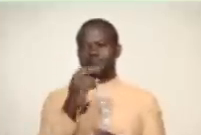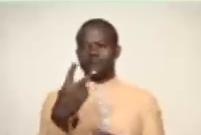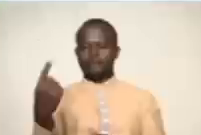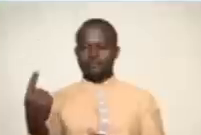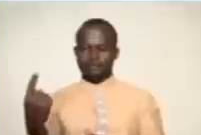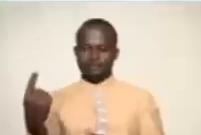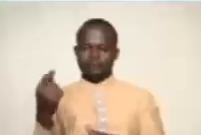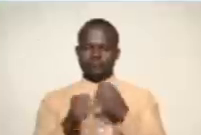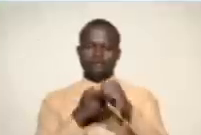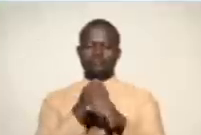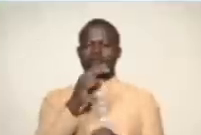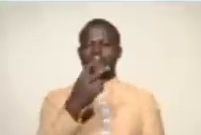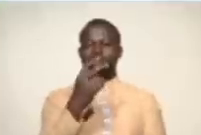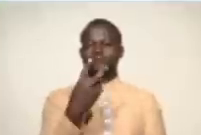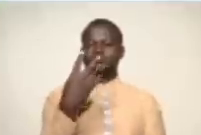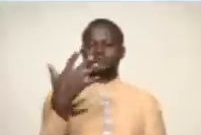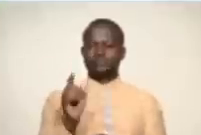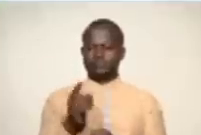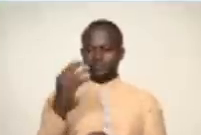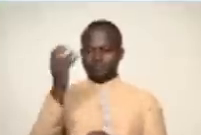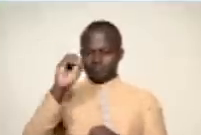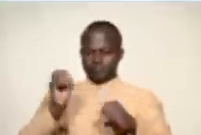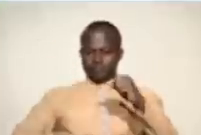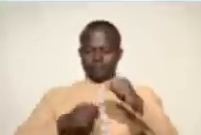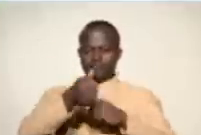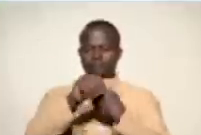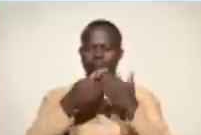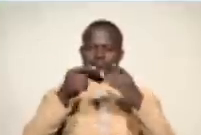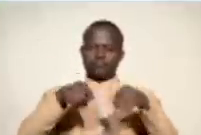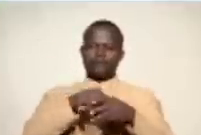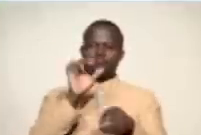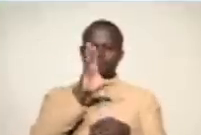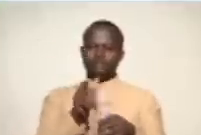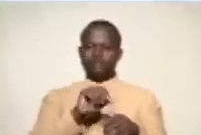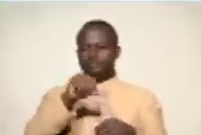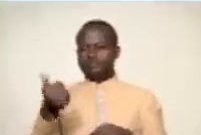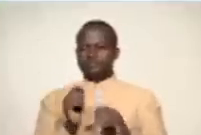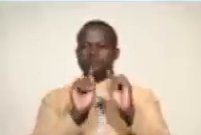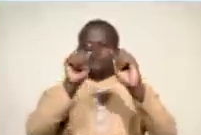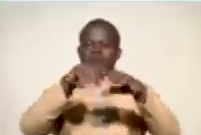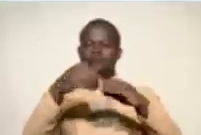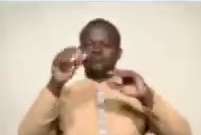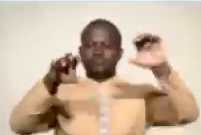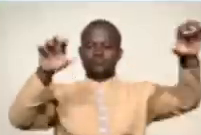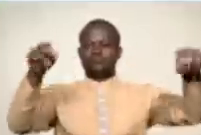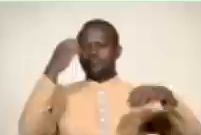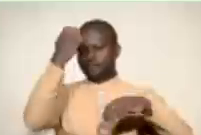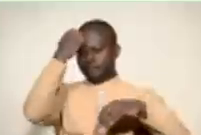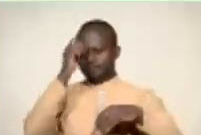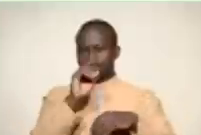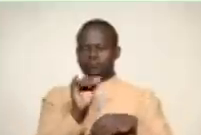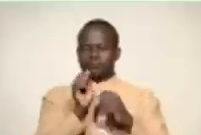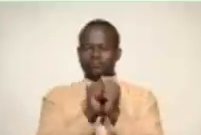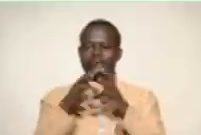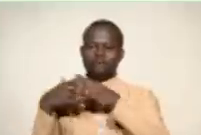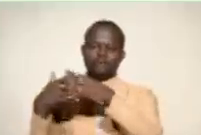2021. 25.4% by'abimukira nibo baje ku mugabane wa Afurika, naho abandi bagiye ku yindi migabane nk'Iburayi, Aziya na